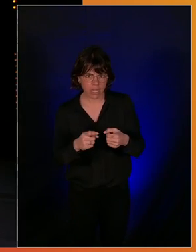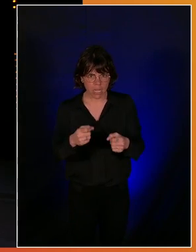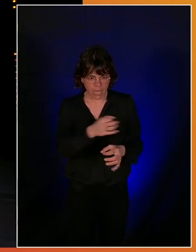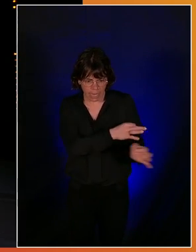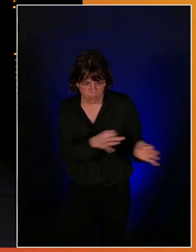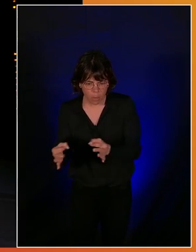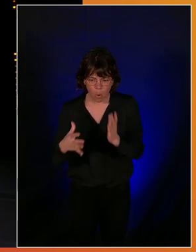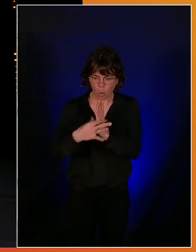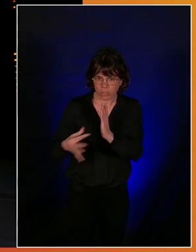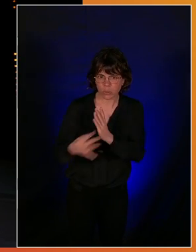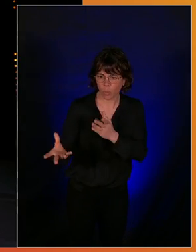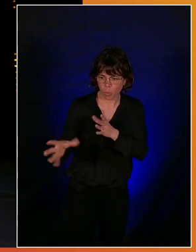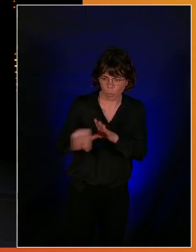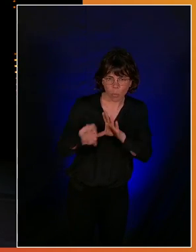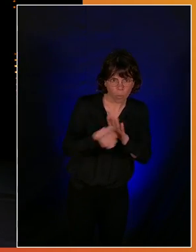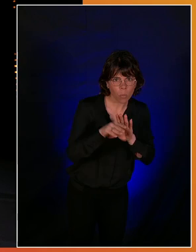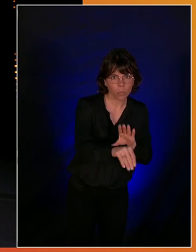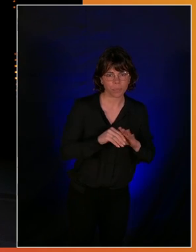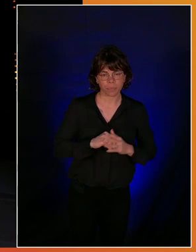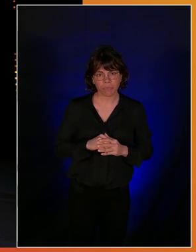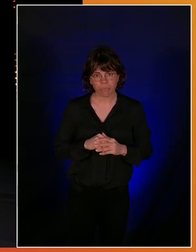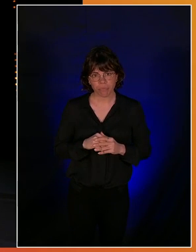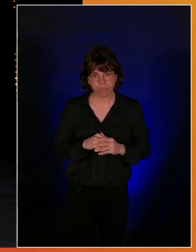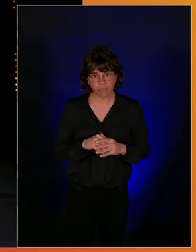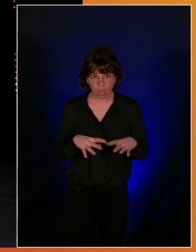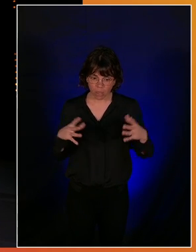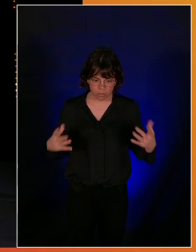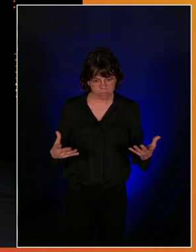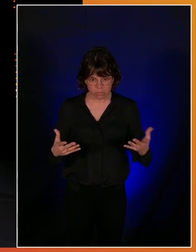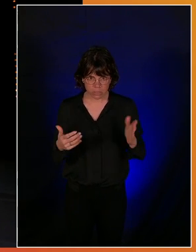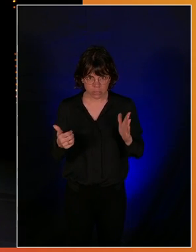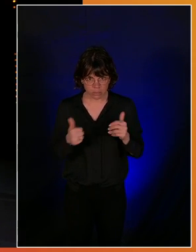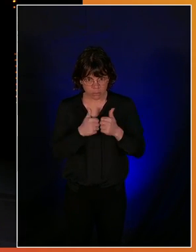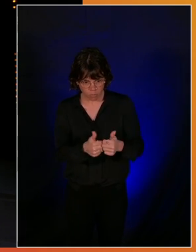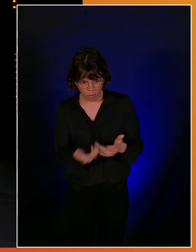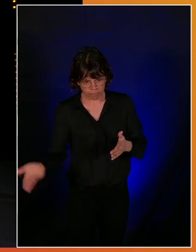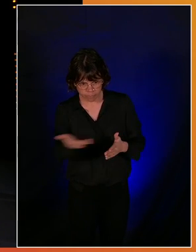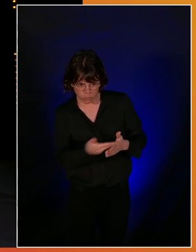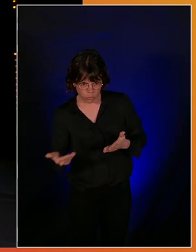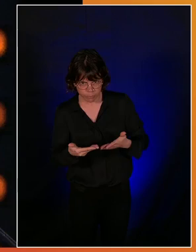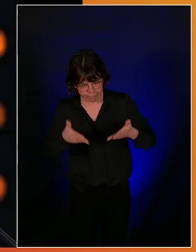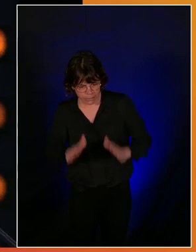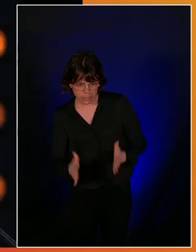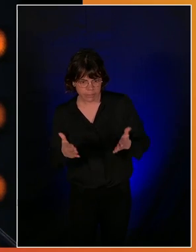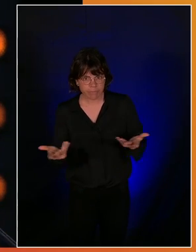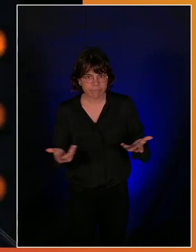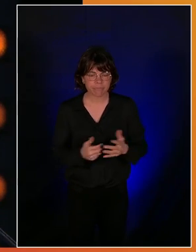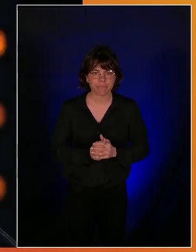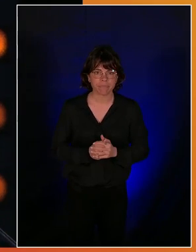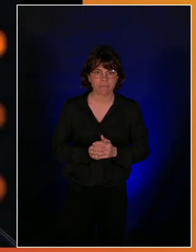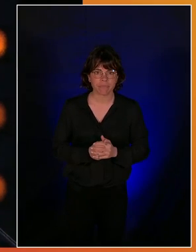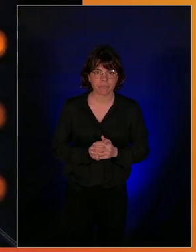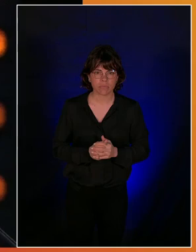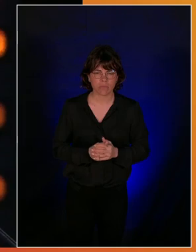cotisations et doit prendre toute disposition à cet effet les membres de la